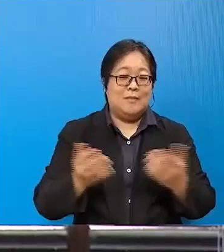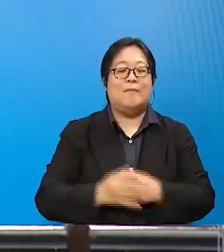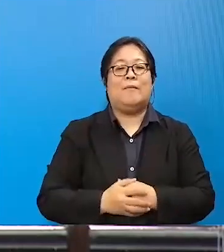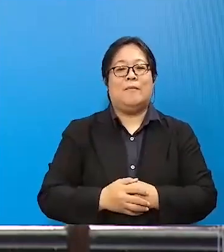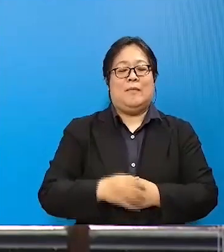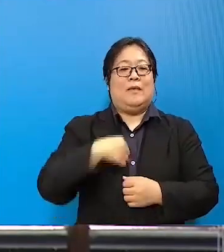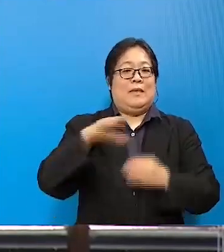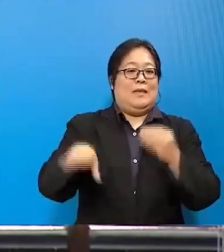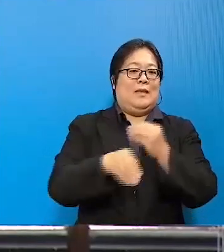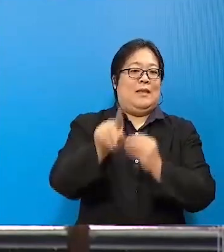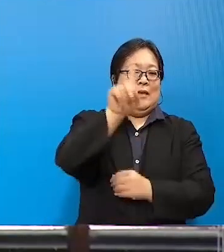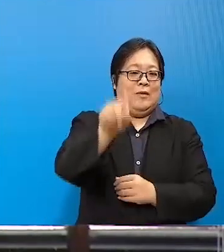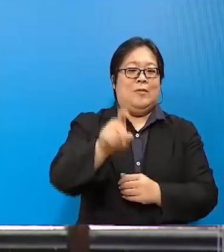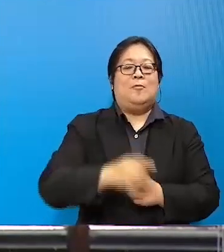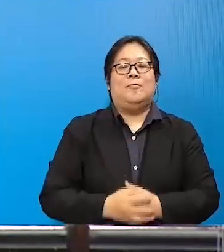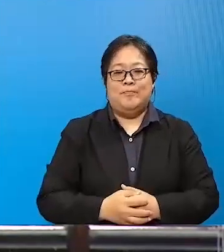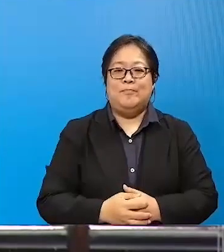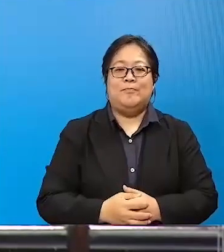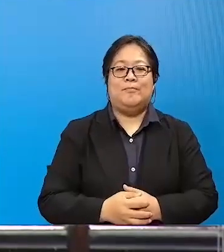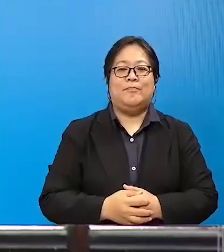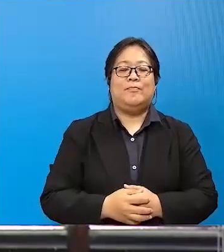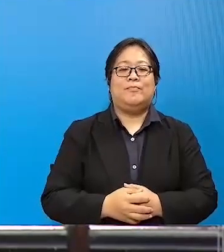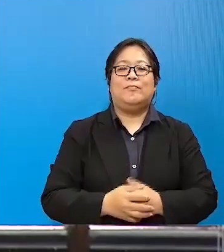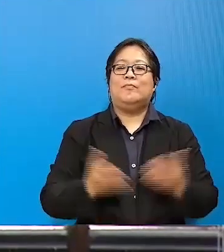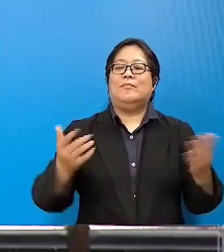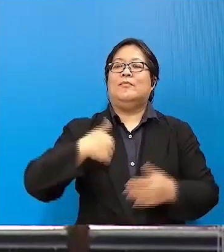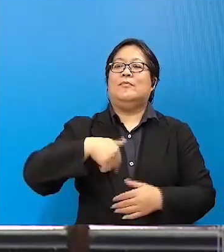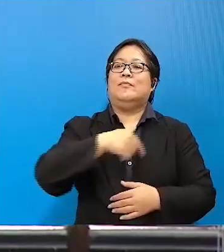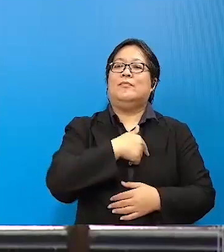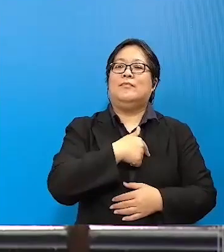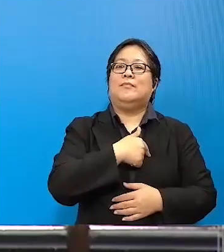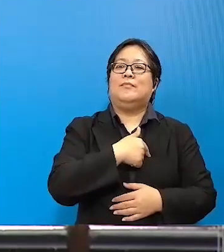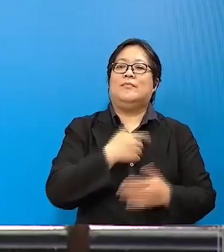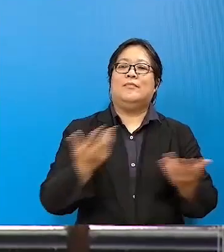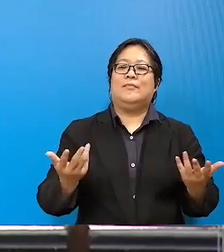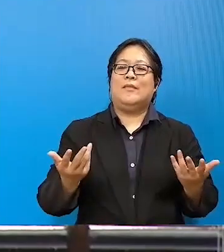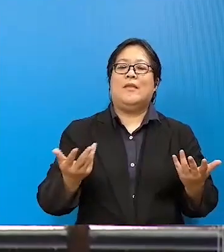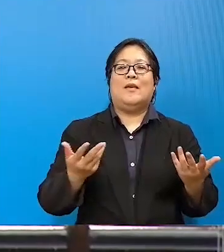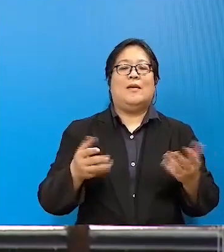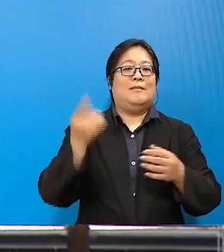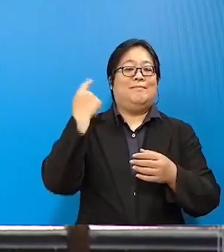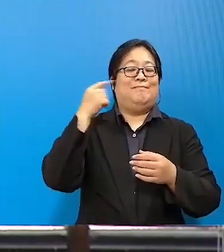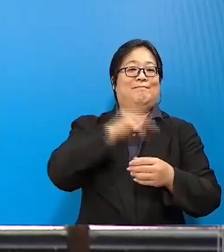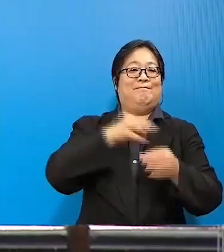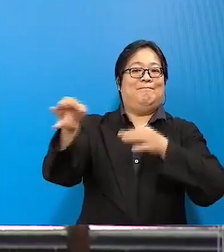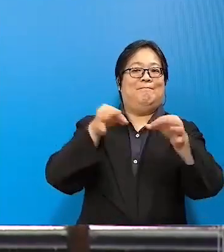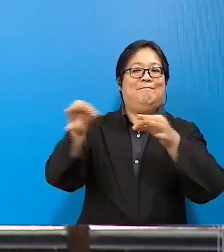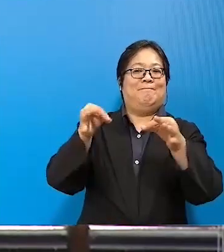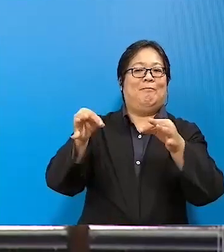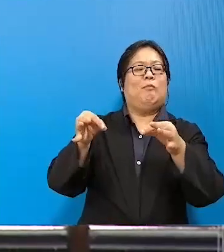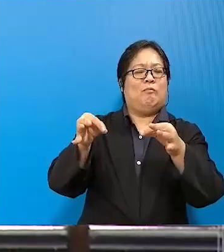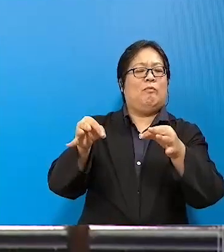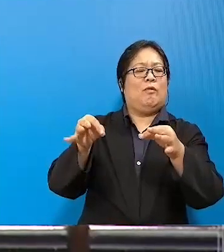Jadi soalan tambahan saya ya, Menteri, kita daripada penjelasan Menteri, ia nampak